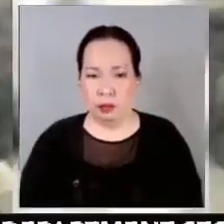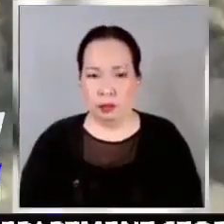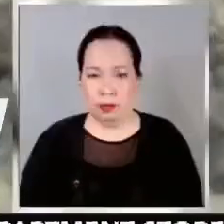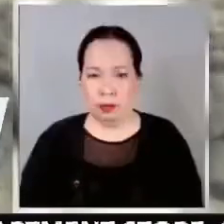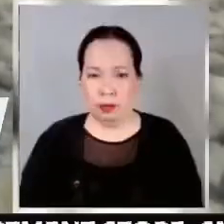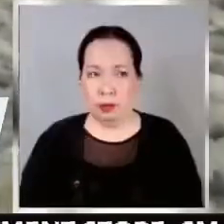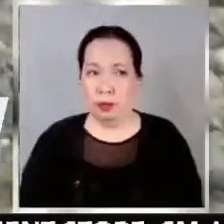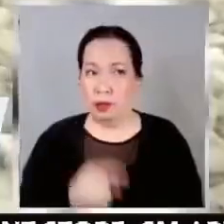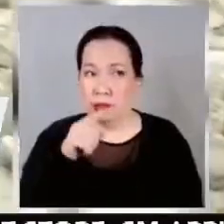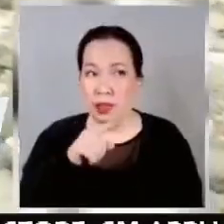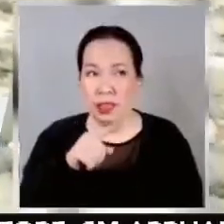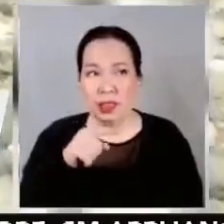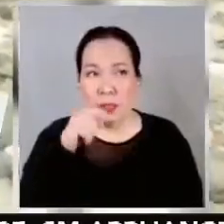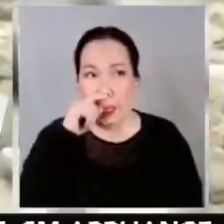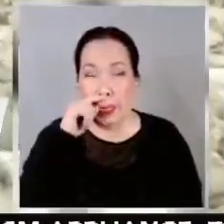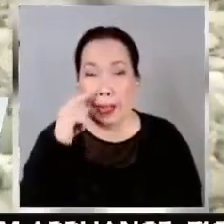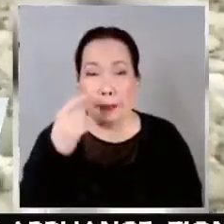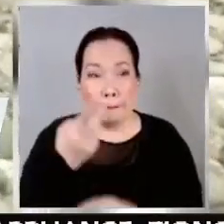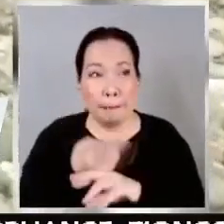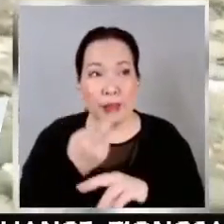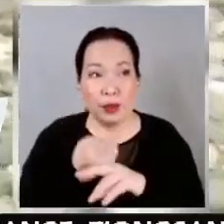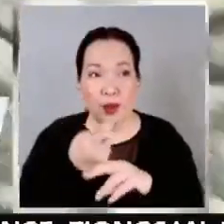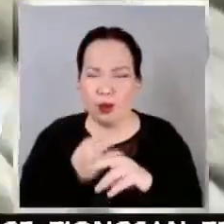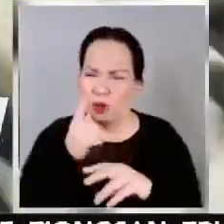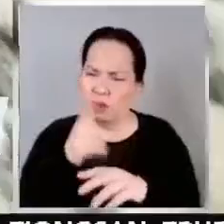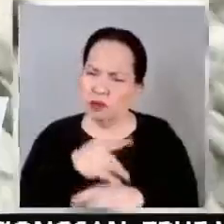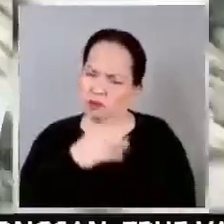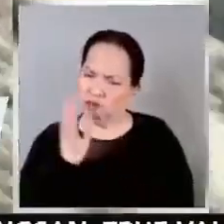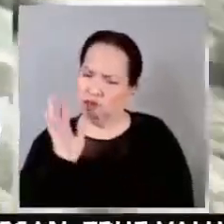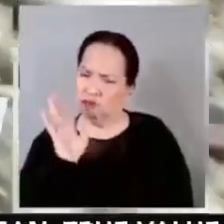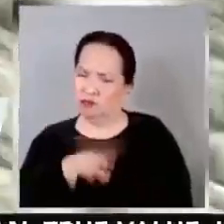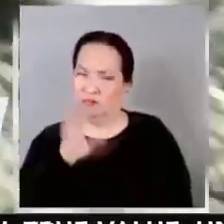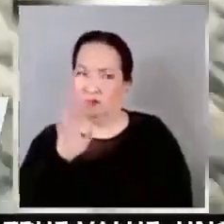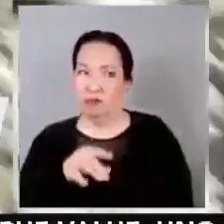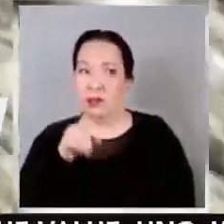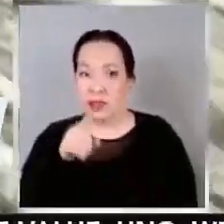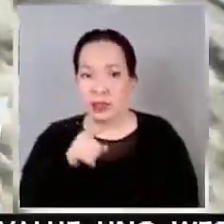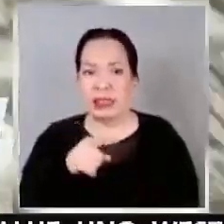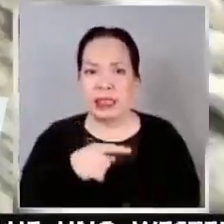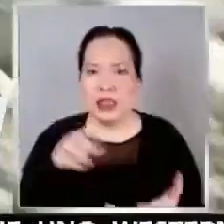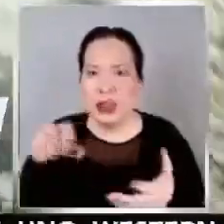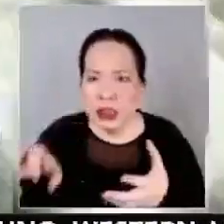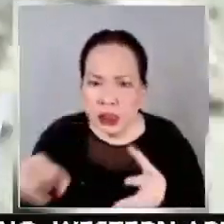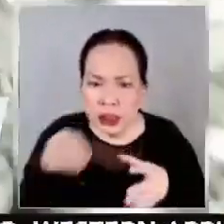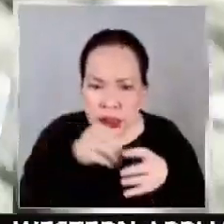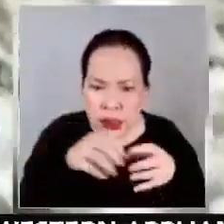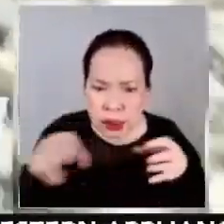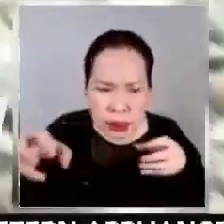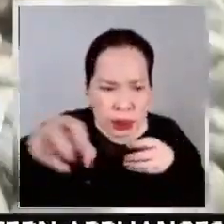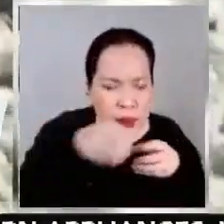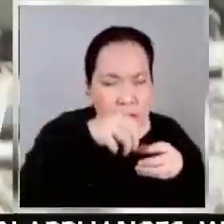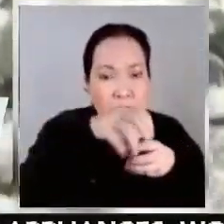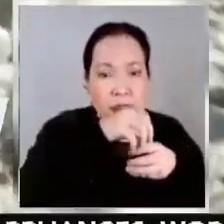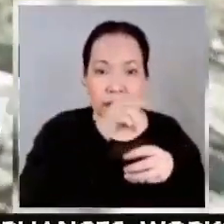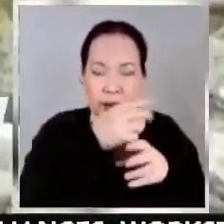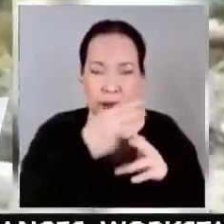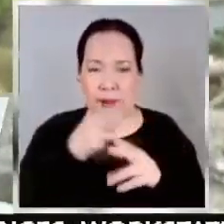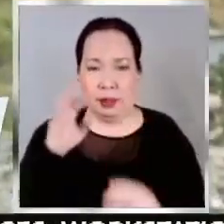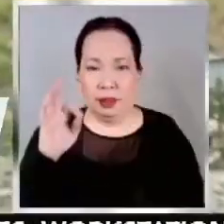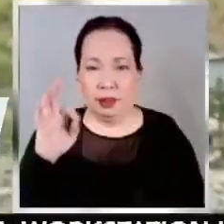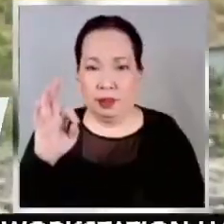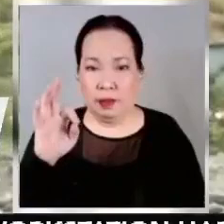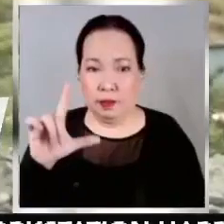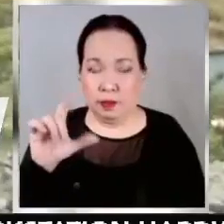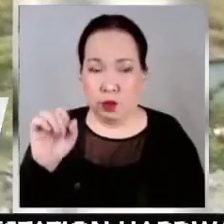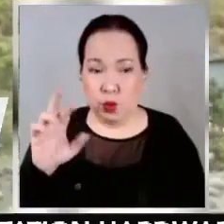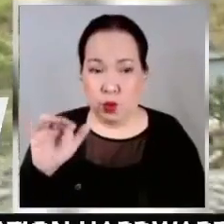Batong nakakalat at karaniwang hindi pinapansin, siyang pinagkukunan ng kabuhayan ni Florida mula sa Gabaldon sa Nueva